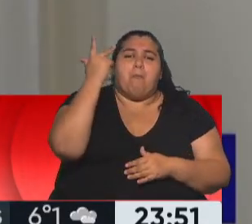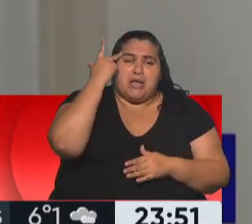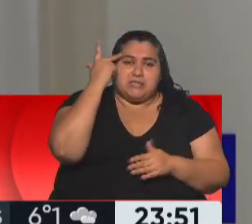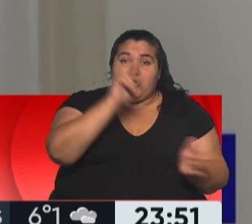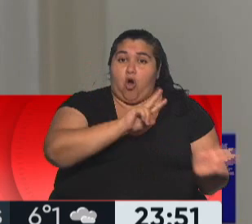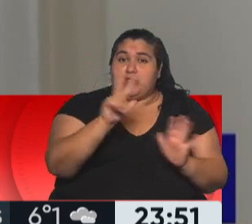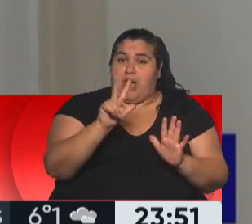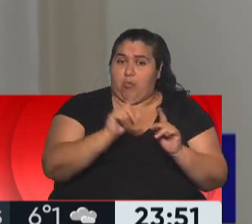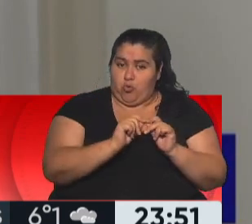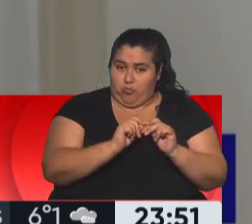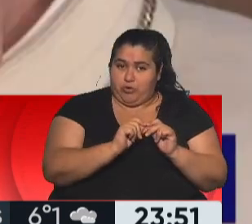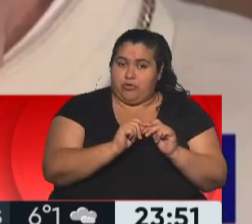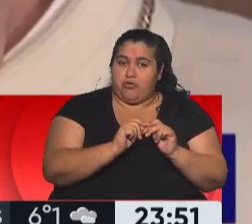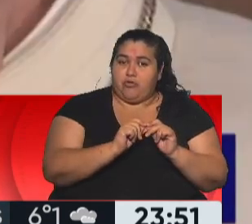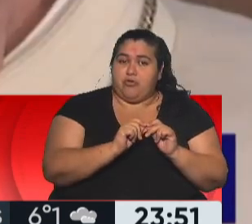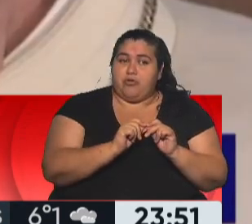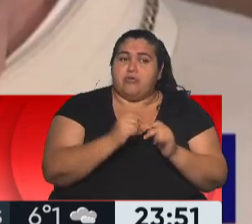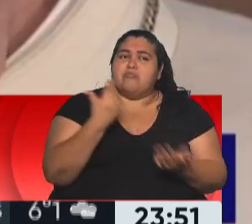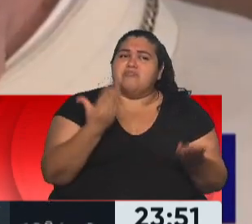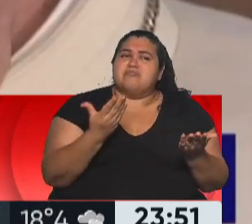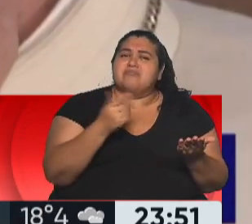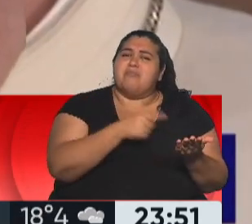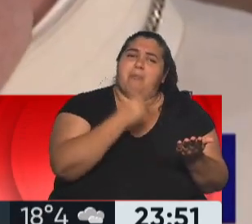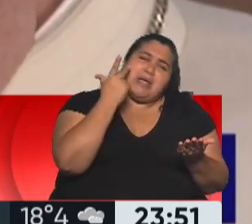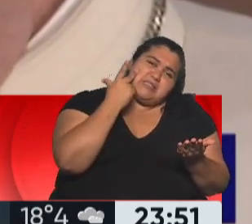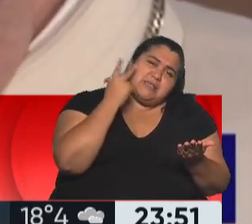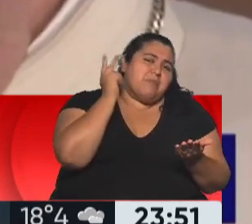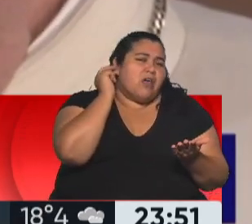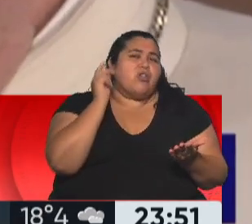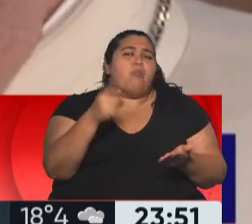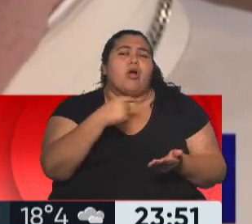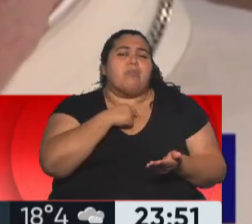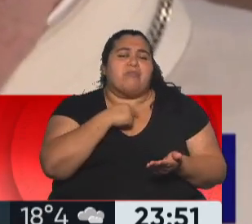d'oro. Ma lei tra Messi e Maradona, chi preferisce?